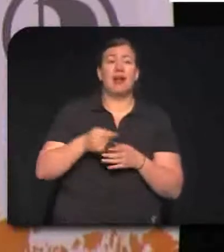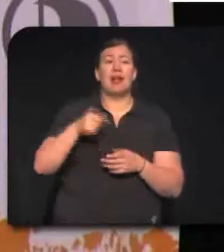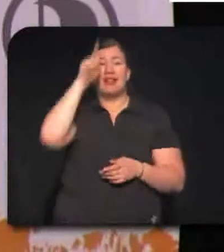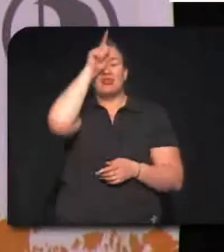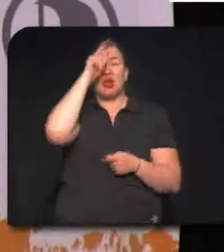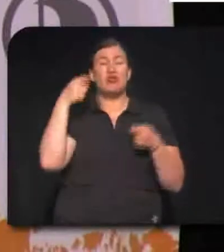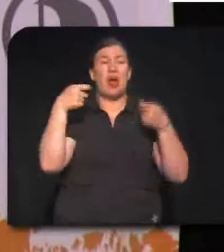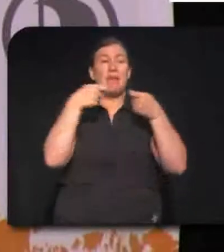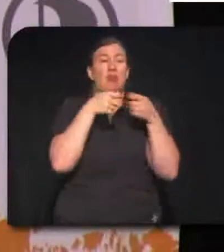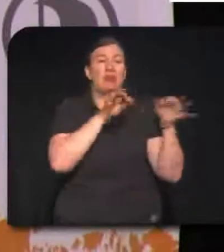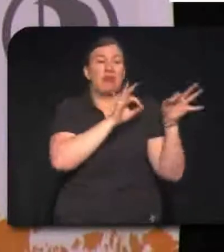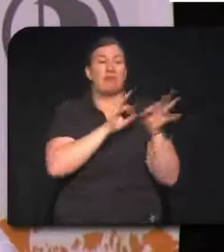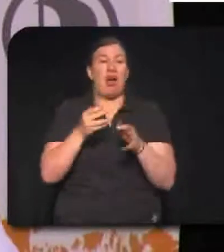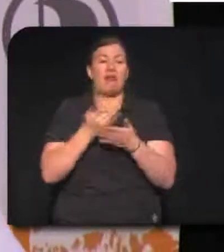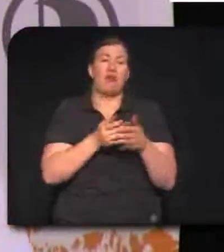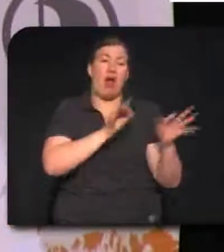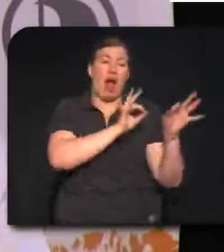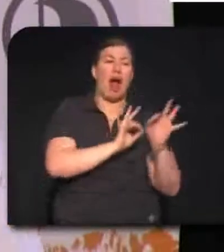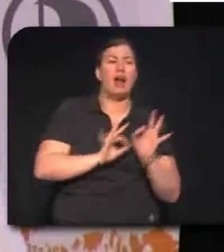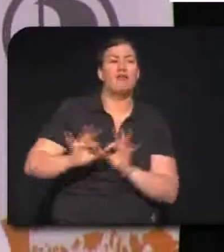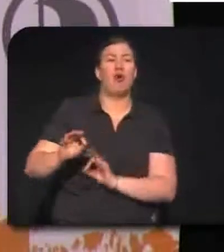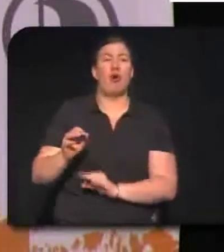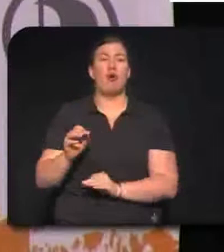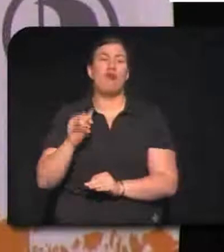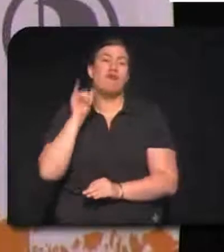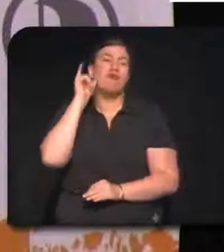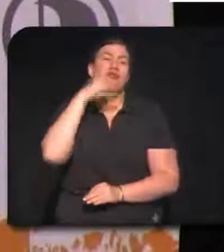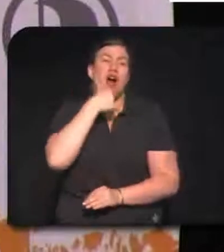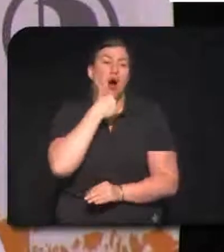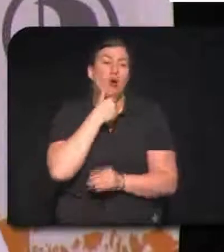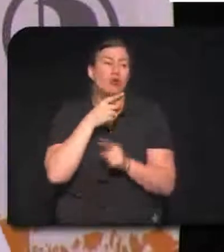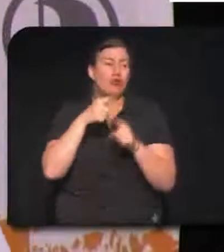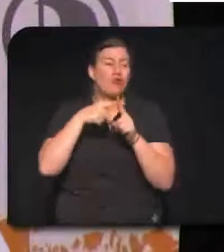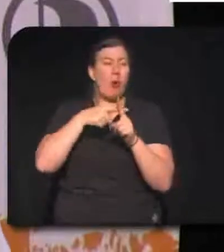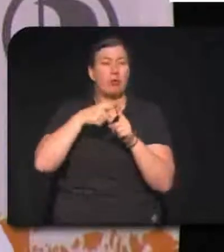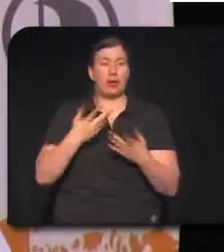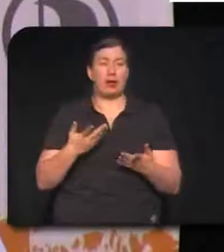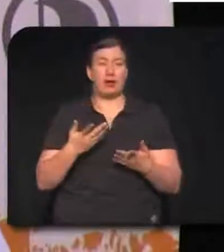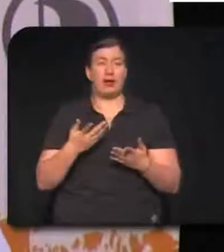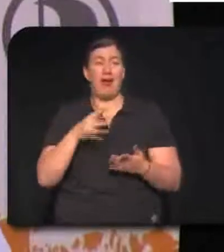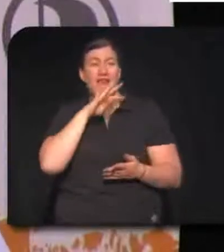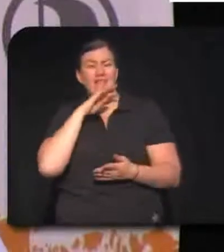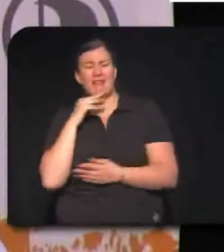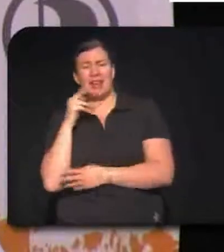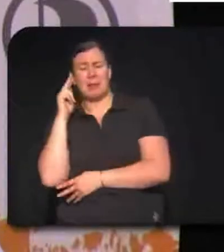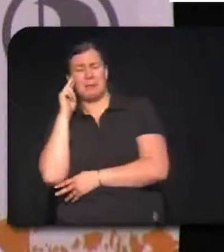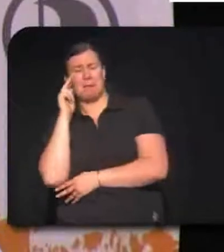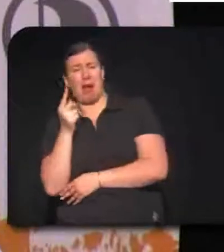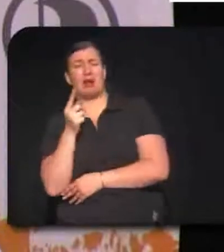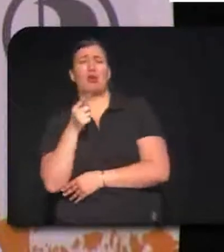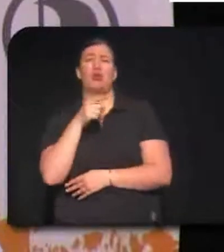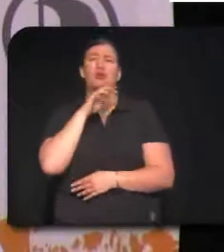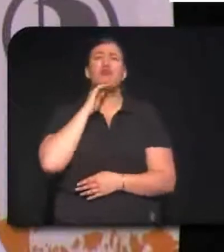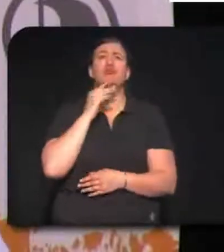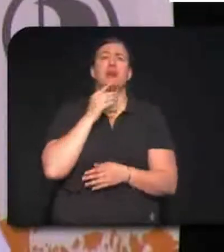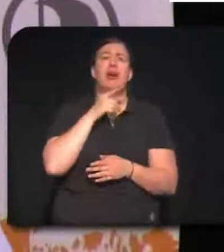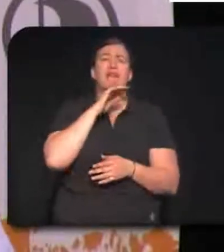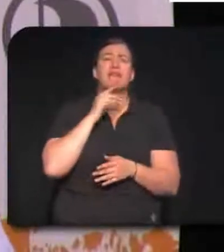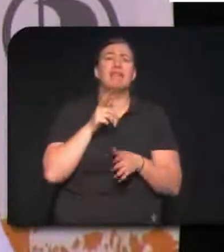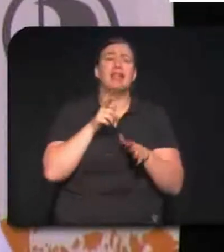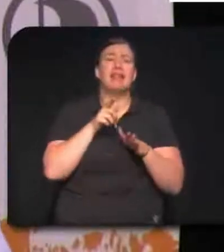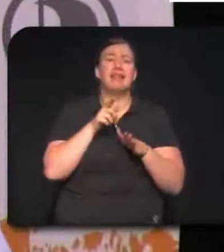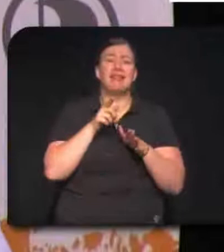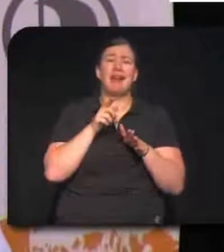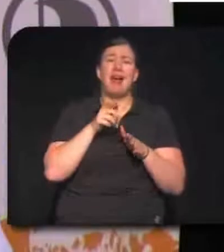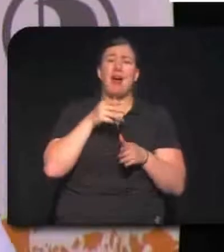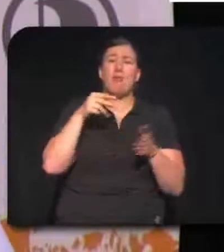für die Einführung der Frauenquote an trotz anderer persönlicher Meinung stimmten zahlreiche PolitikerInnen gegen